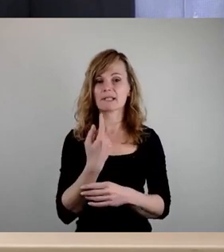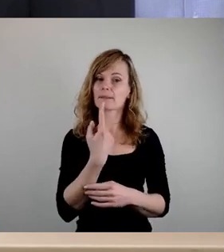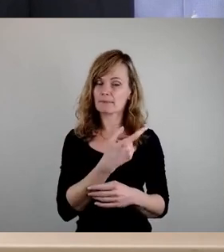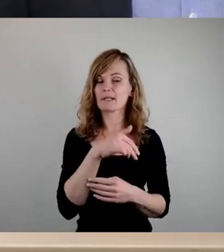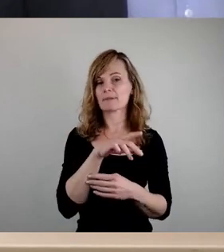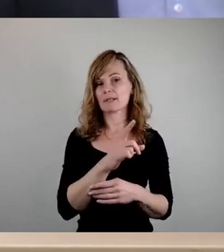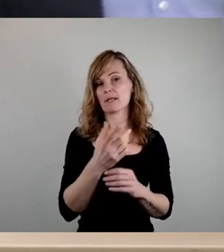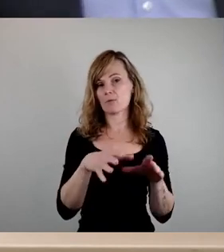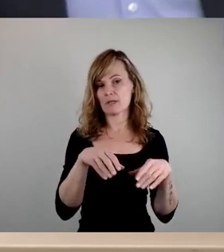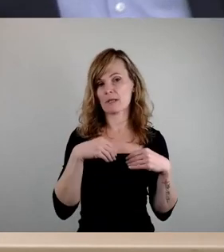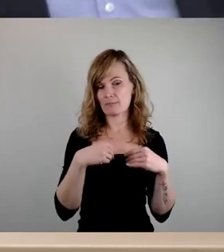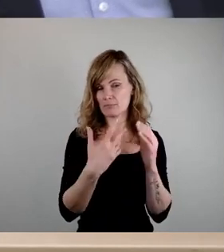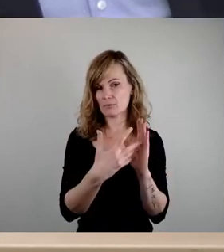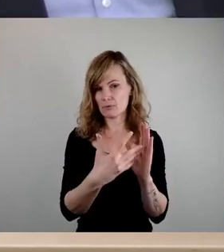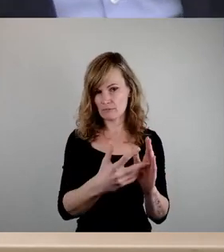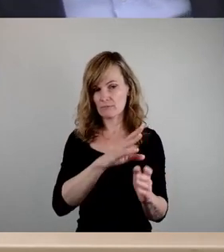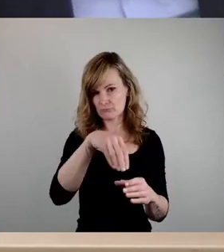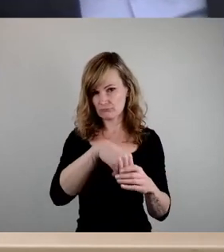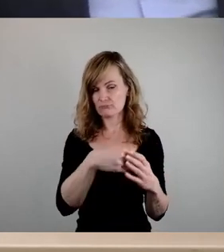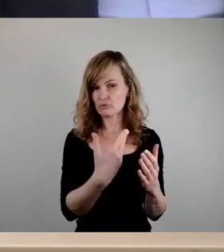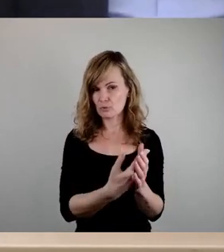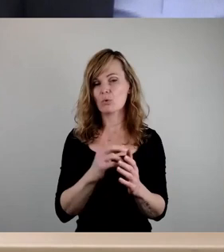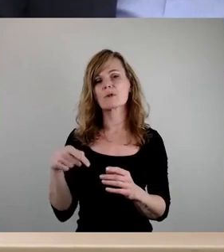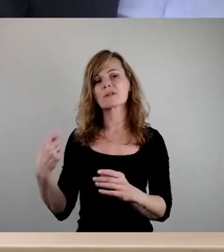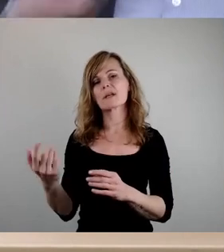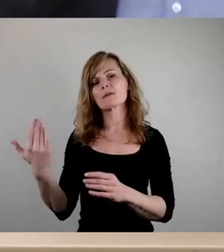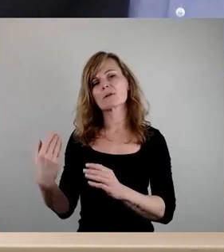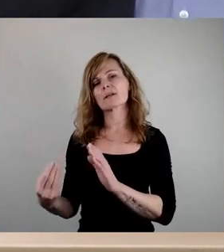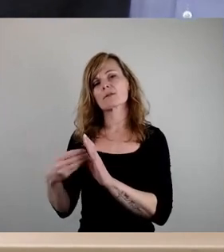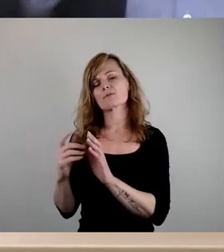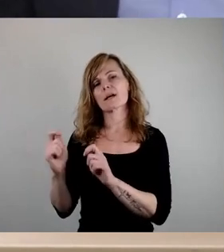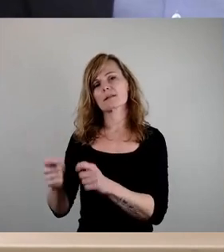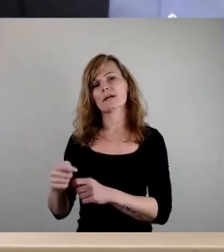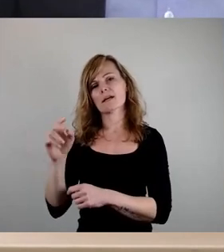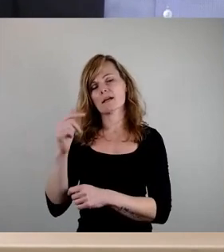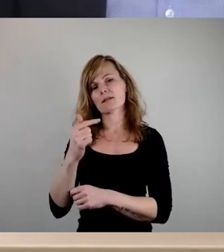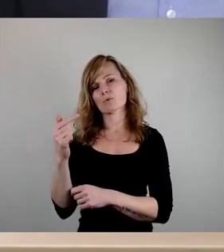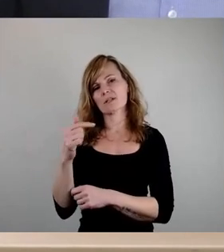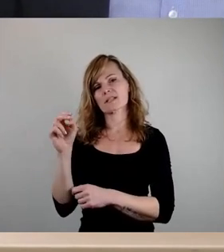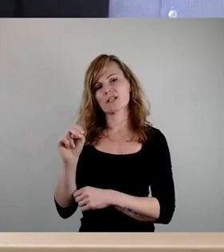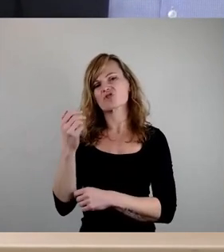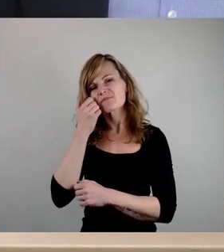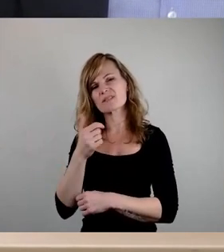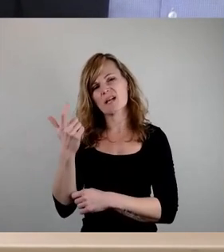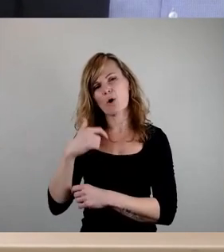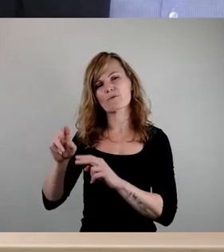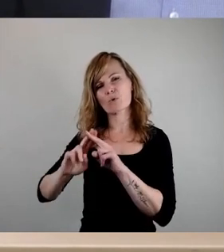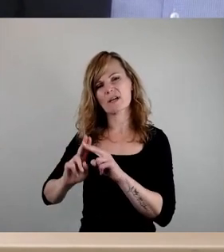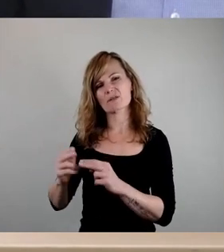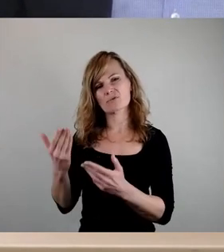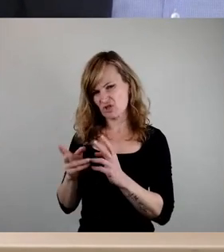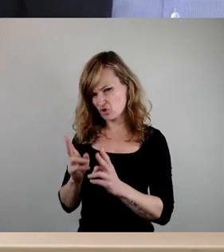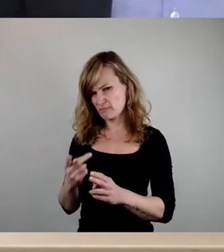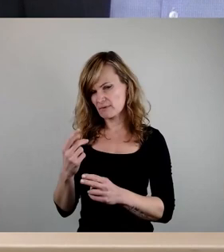in Antrag nehmen. Und dann war noch beantragt worden aus dem, Thorsten Nitsche, korrigiert mich bitte, aus dem Ausschussbericht Top